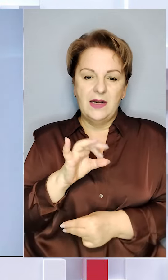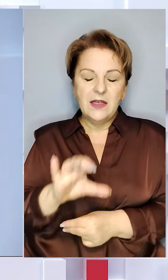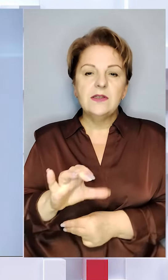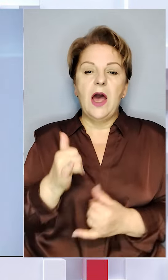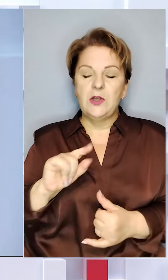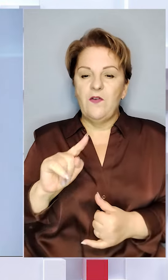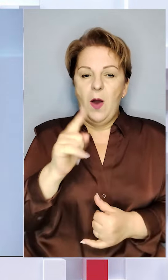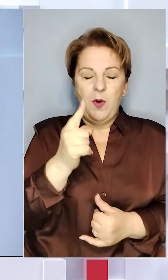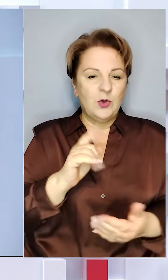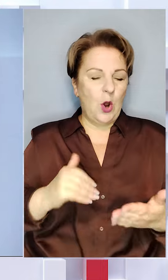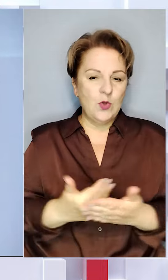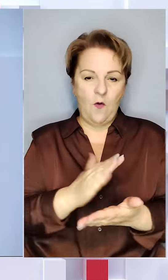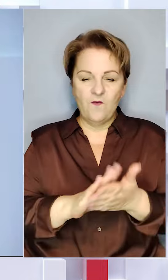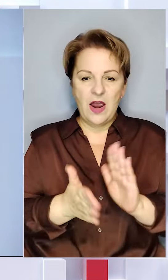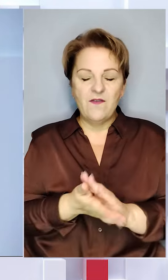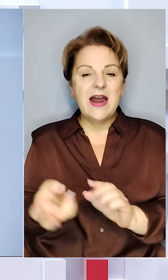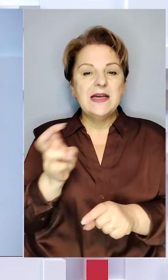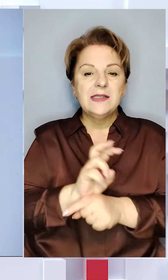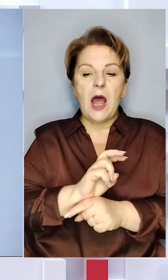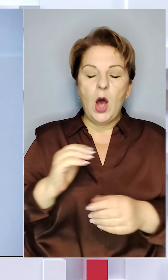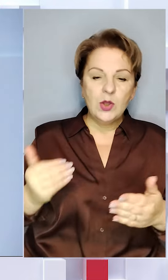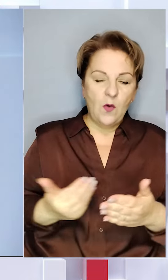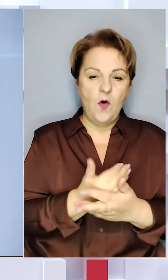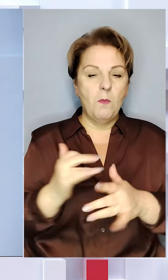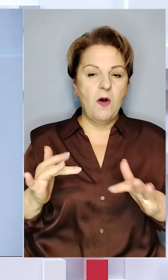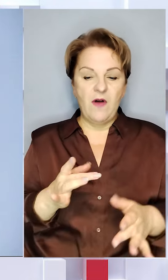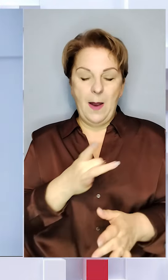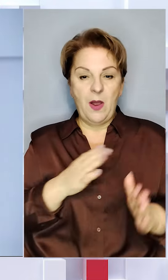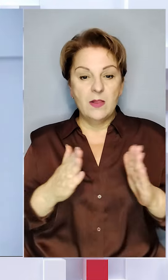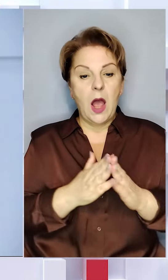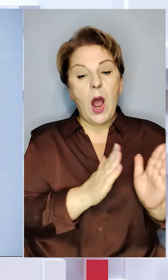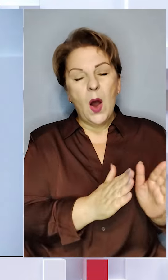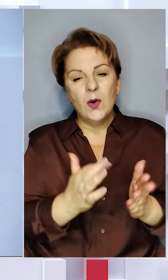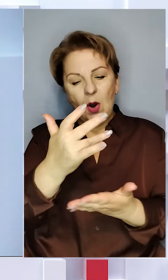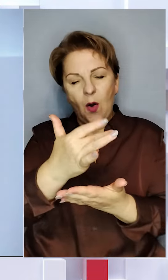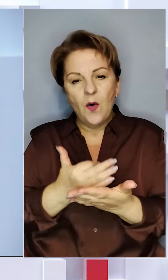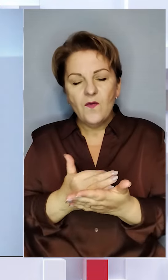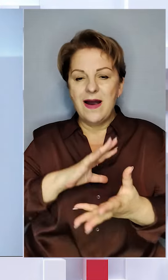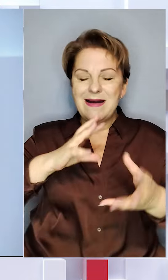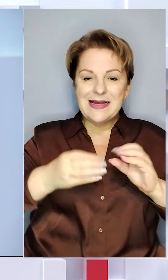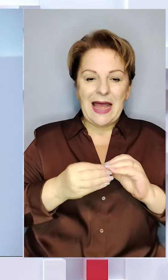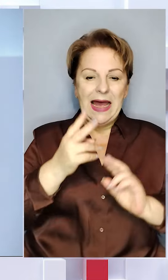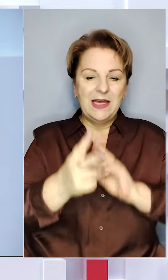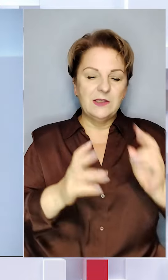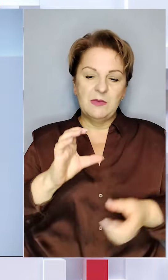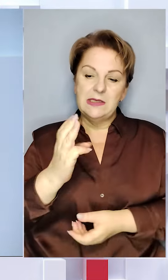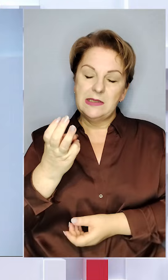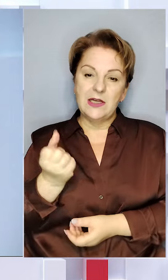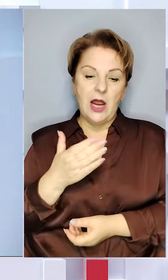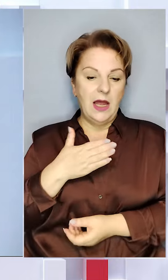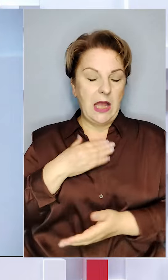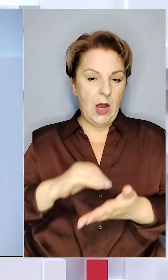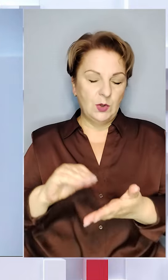сьогодні вперше в новому статусі з'явиться на одному із заходів у Білому домі. Про хронологію і наслідки цих тектонічних змін у США